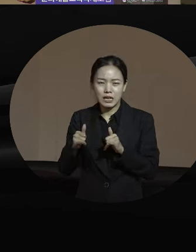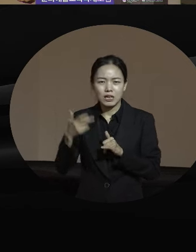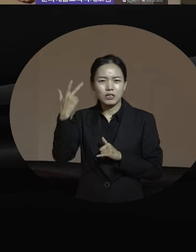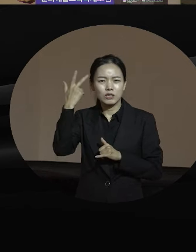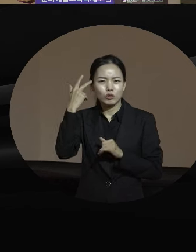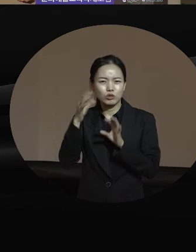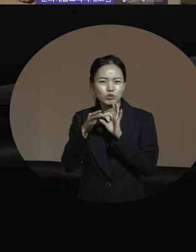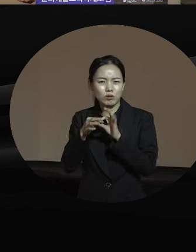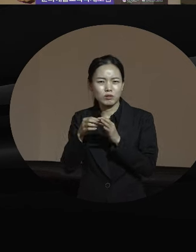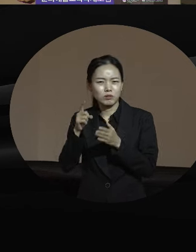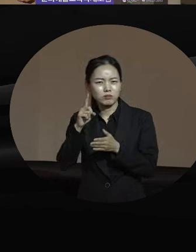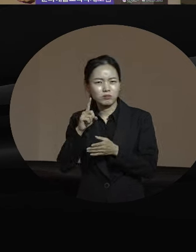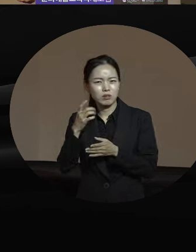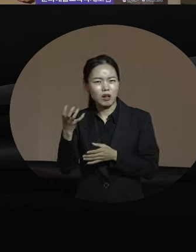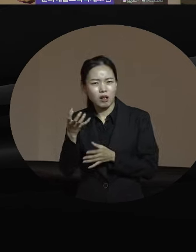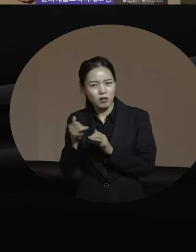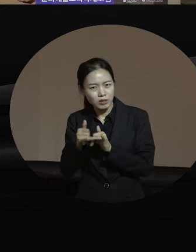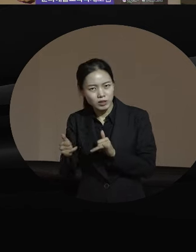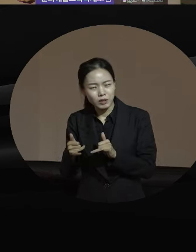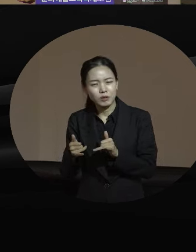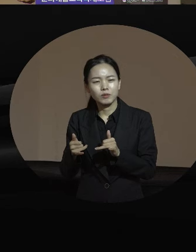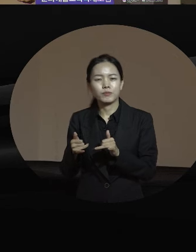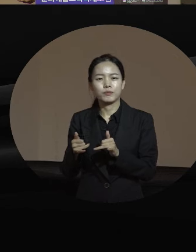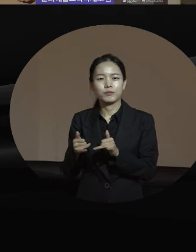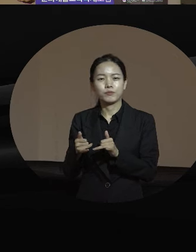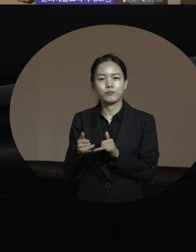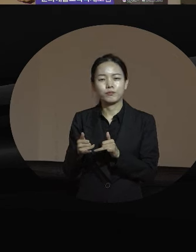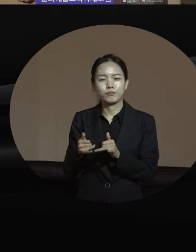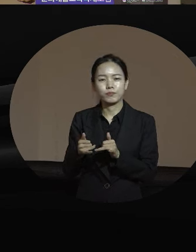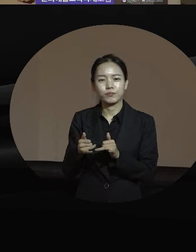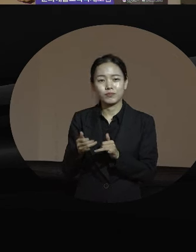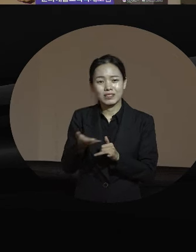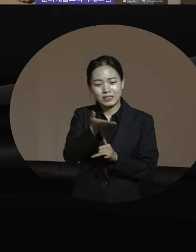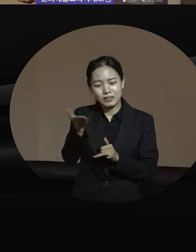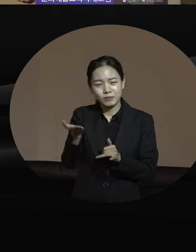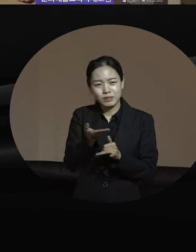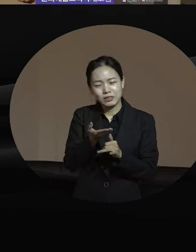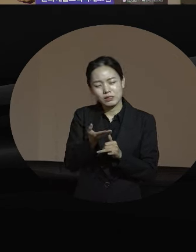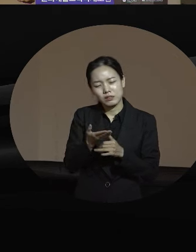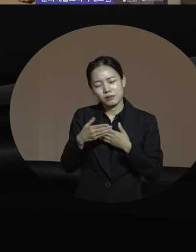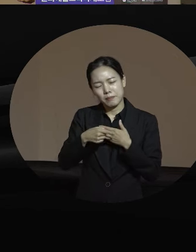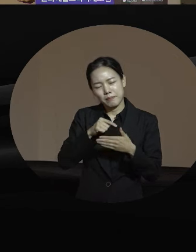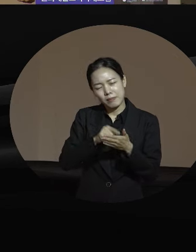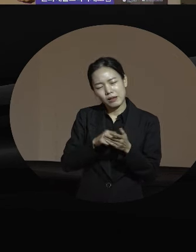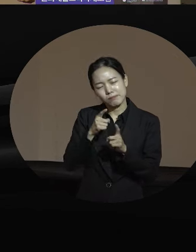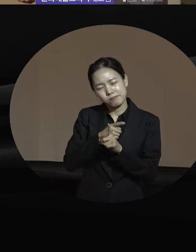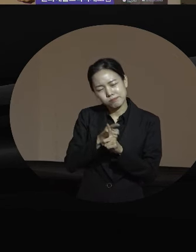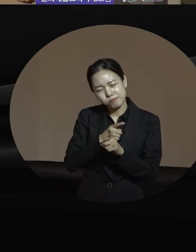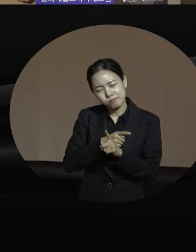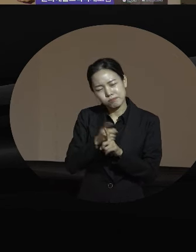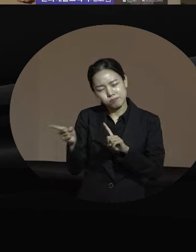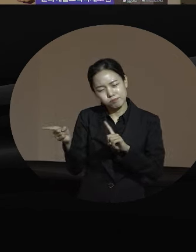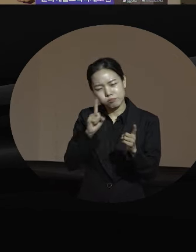등에게 심리적인 힐링과 일상회복 지원을 위한 예술치유 사업을 추진해오고 있습니다.